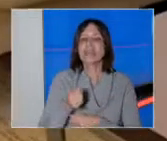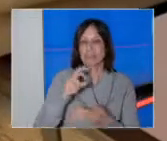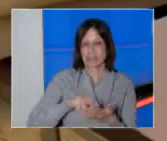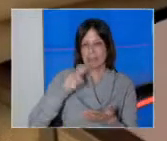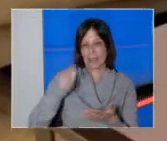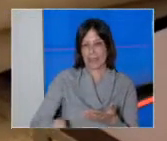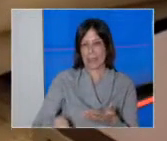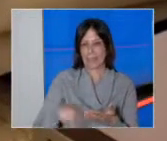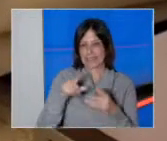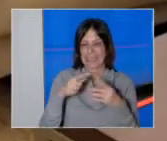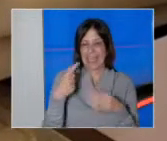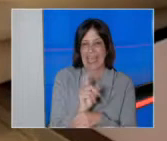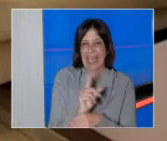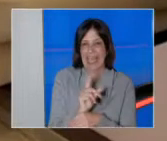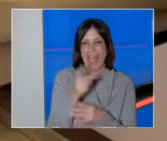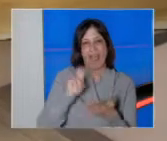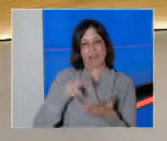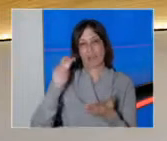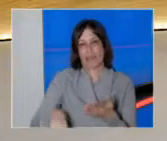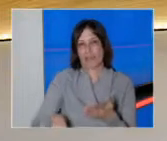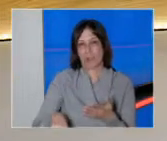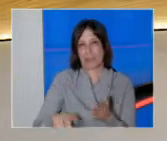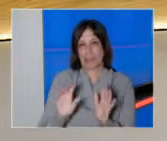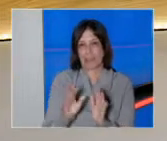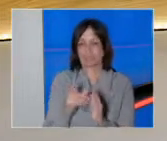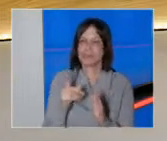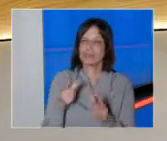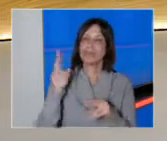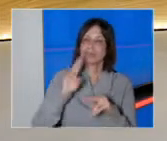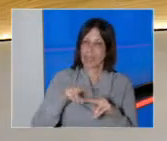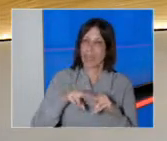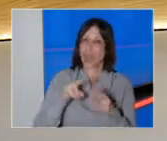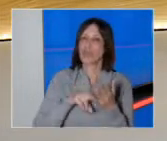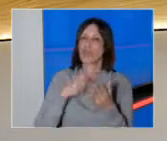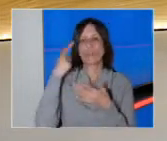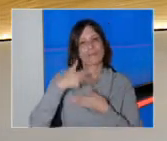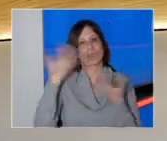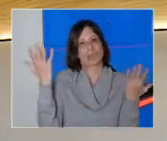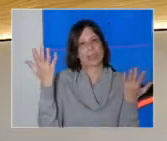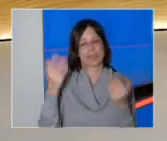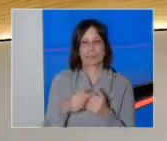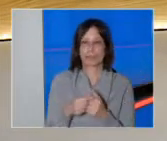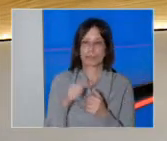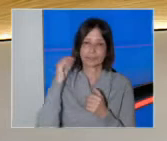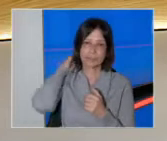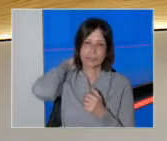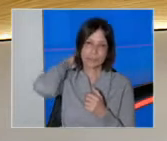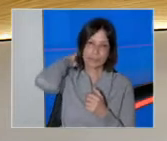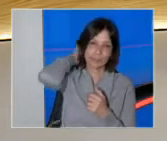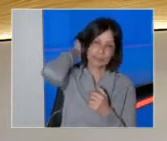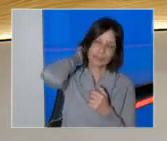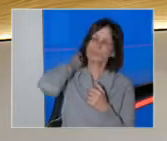שמתפטרים, הנה, זה רגע ההתפטרות, כן, אחר כך מגיעה התמונה המפורסמת, שמסכים את הדף. טוב, אז